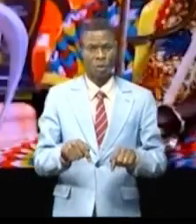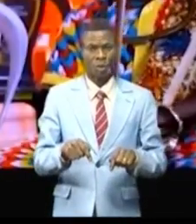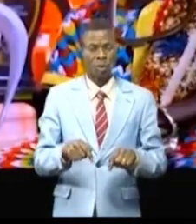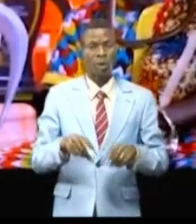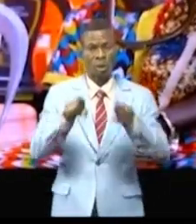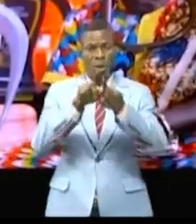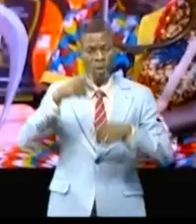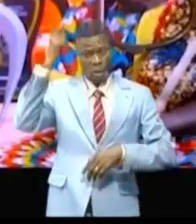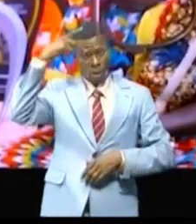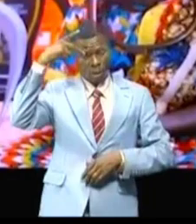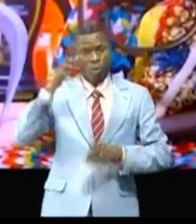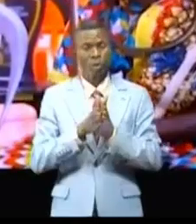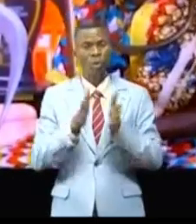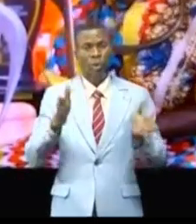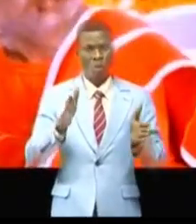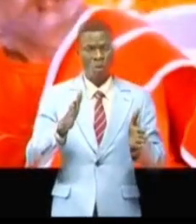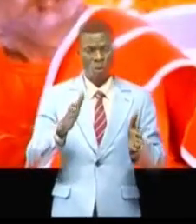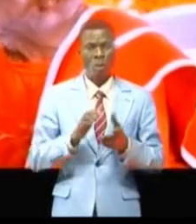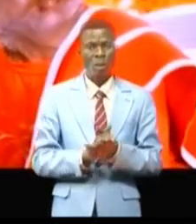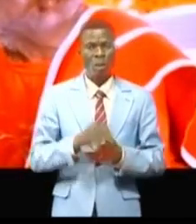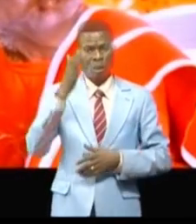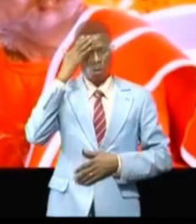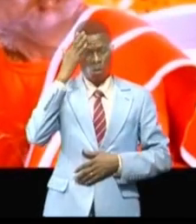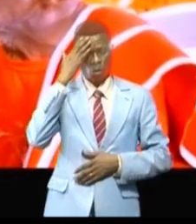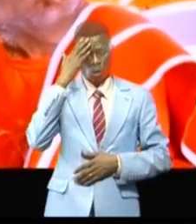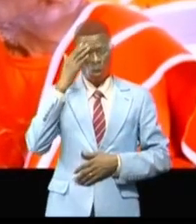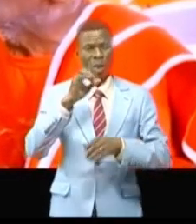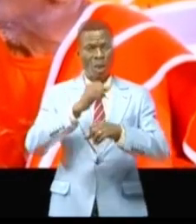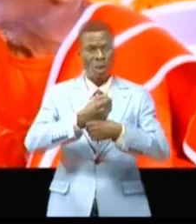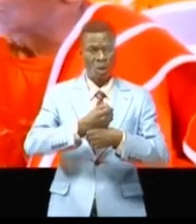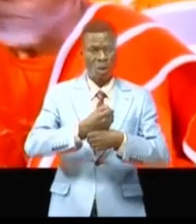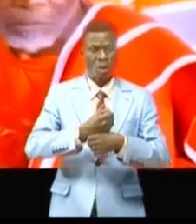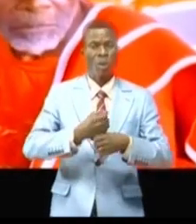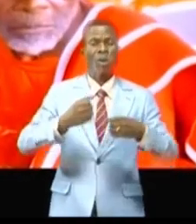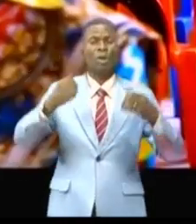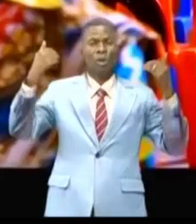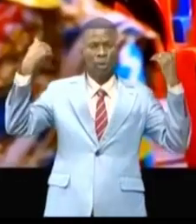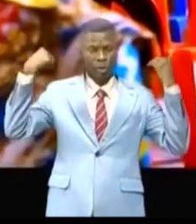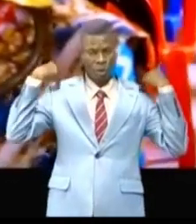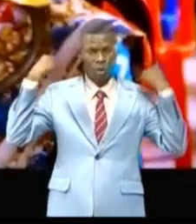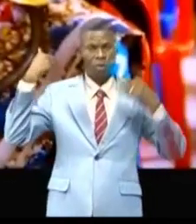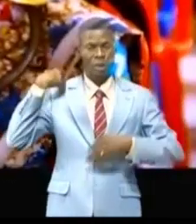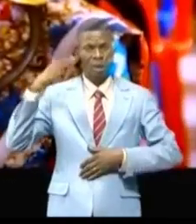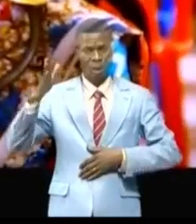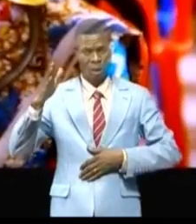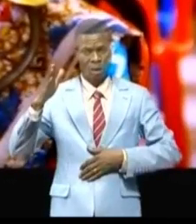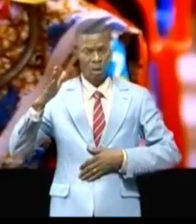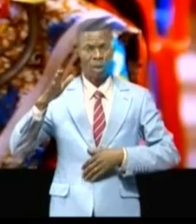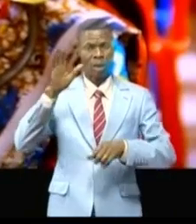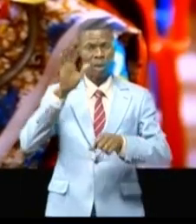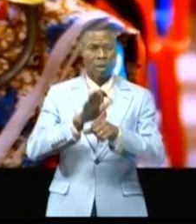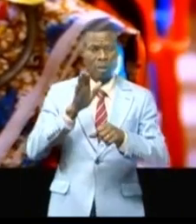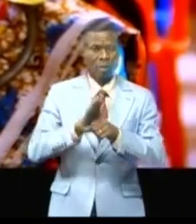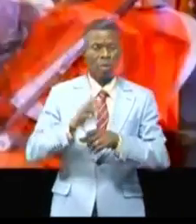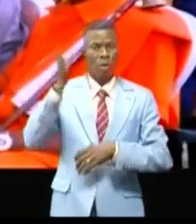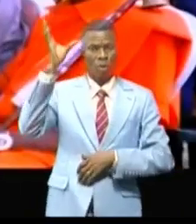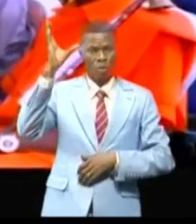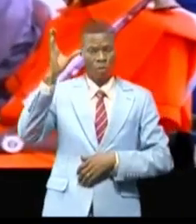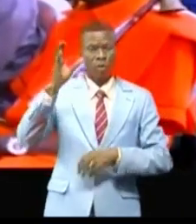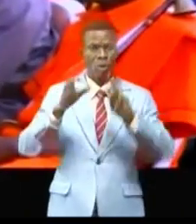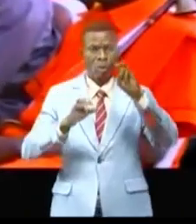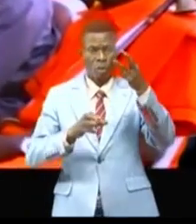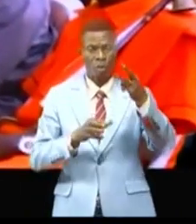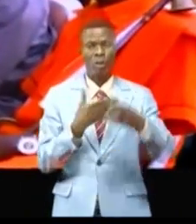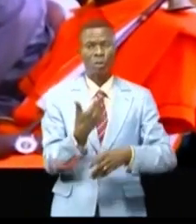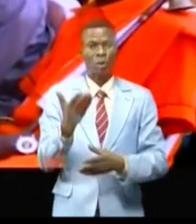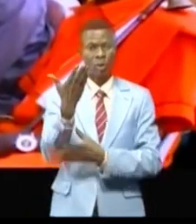politiques d'une façon générale pensent à instaurer l'autorité de l'État dans nos différentes entités. Troisième chose, qu'il